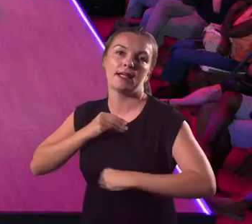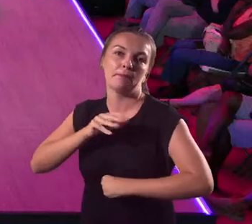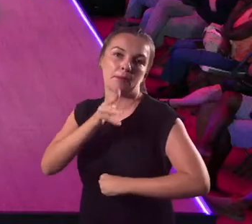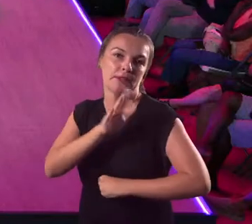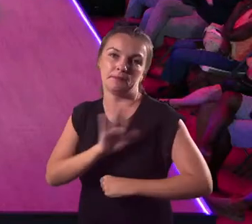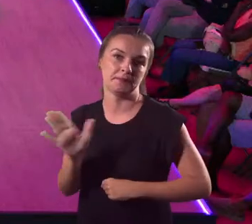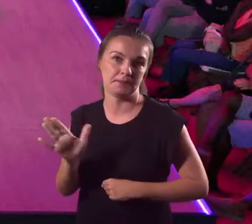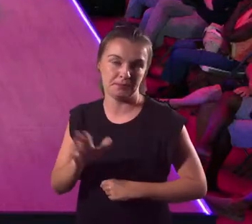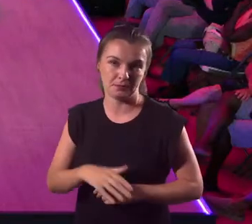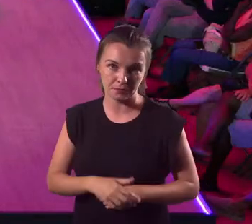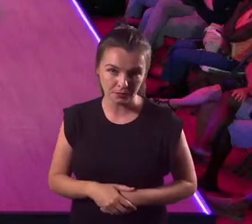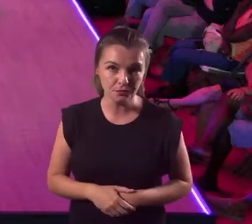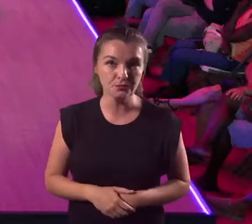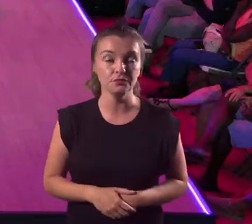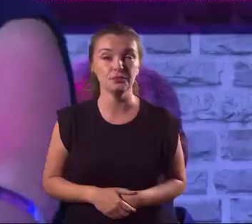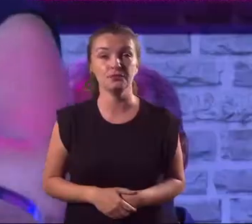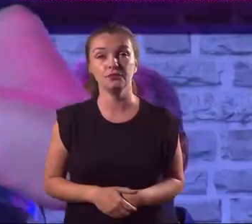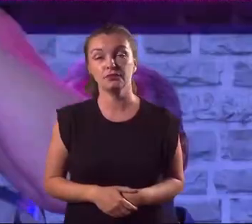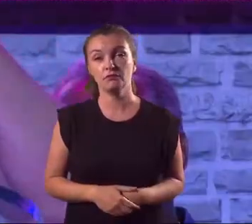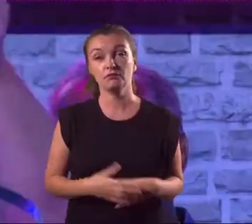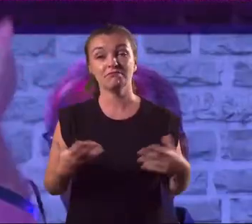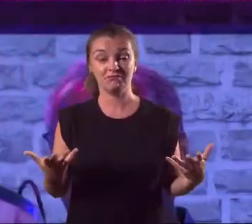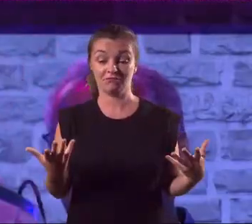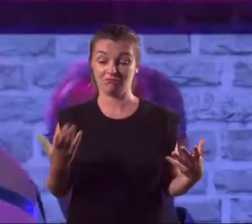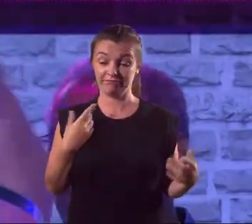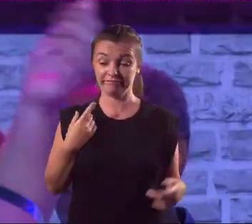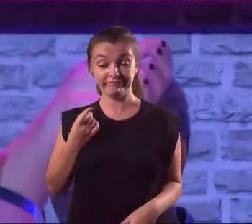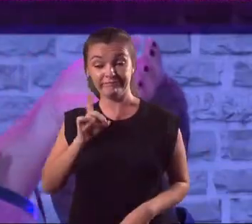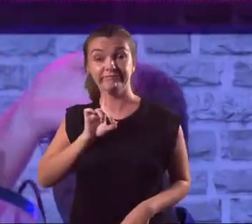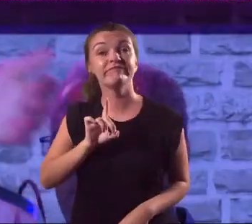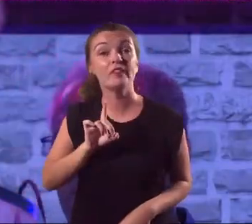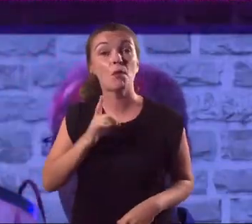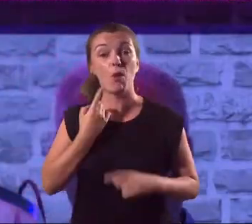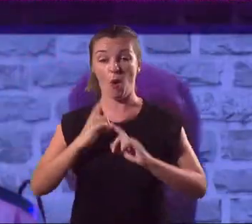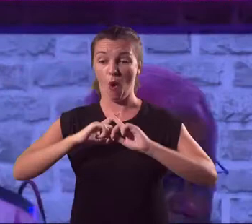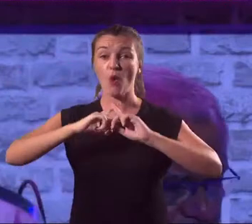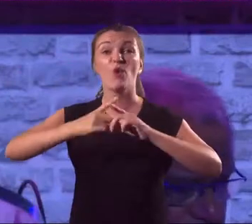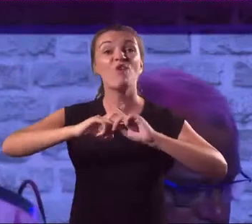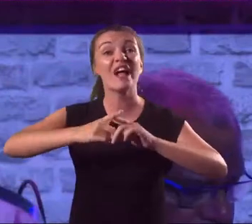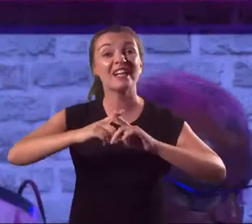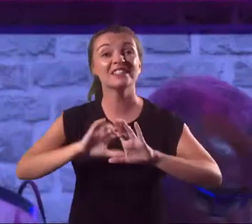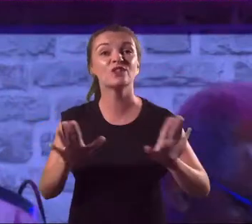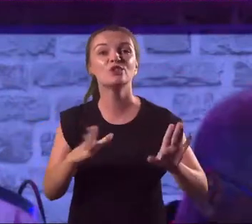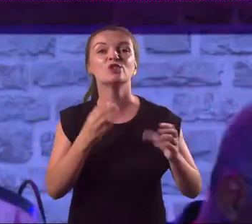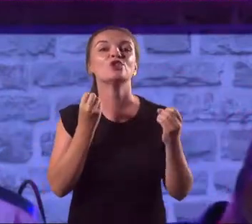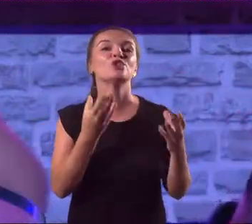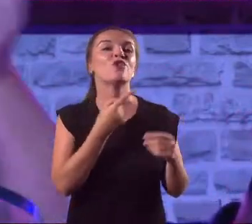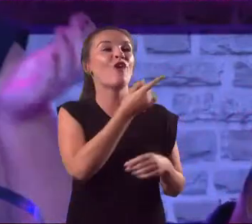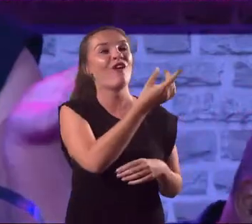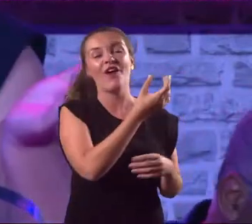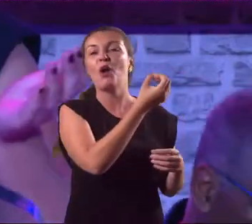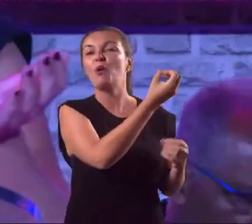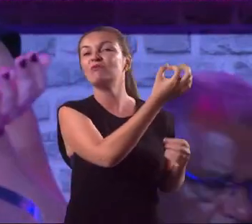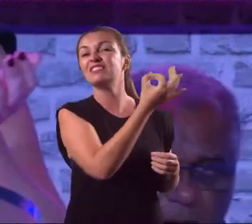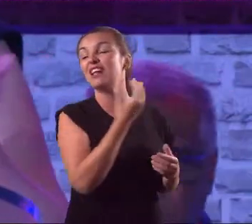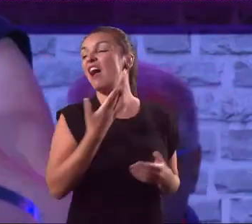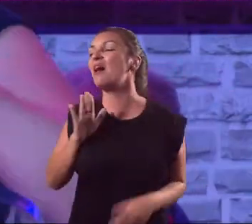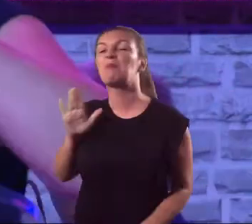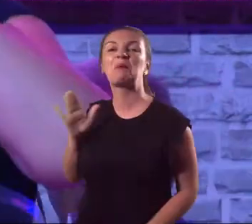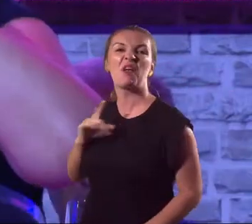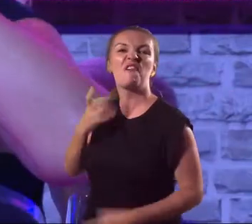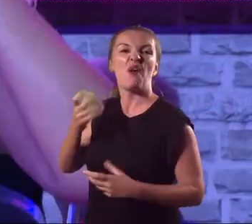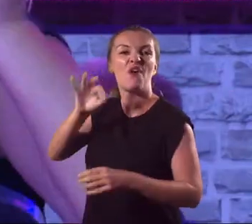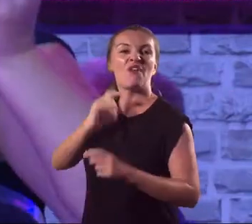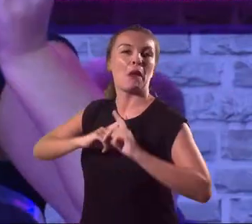Et de même, nous ne sommes pas seulement venus convaincre, puisque c'est ça après tout, alors généralement ils nous traitent d'électoralistes, mais nous sommes fiers.